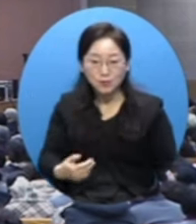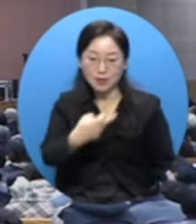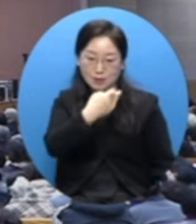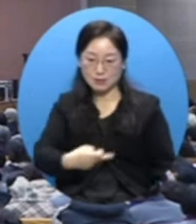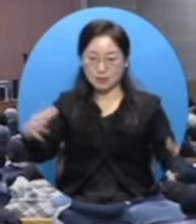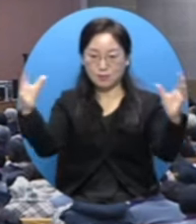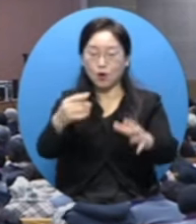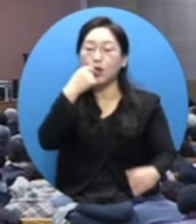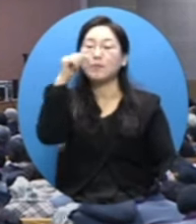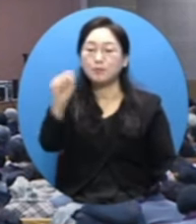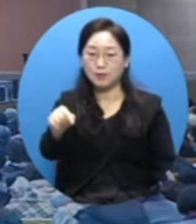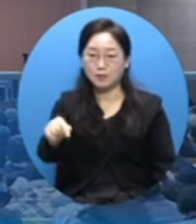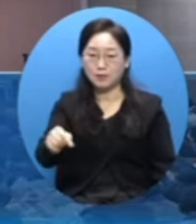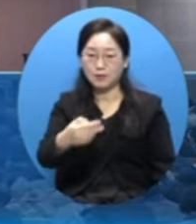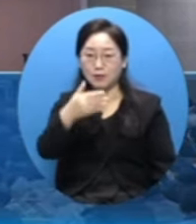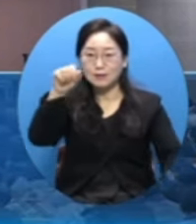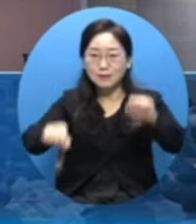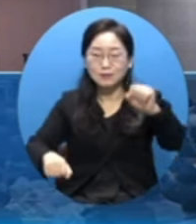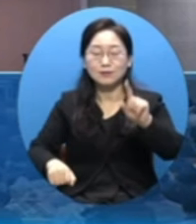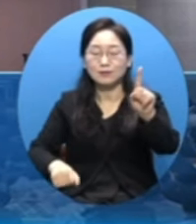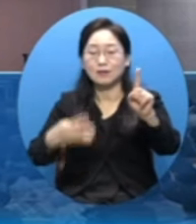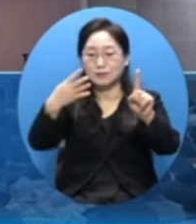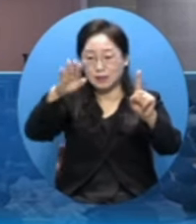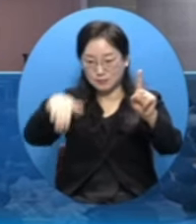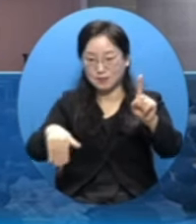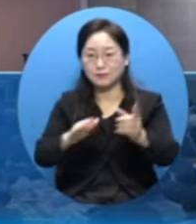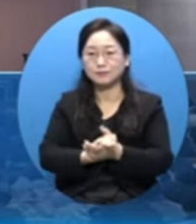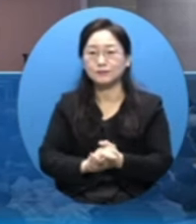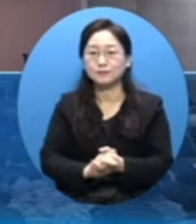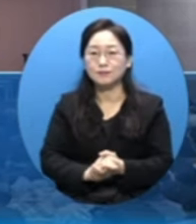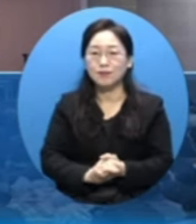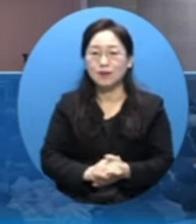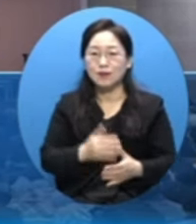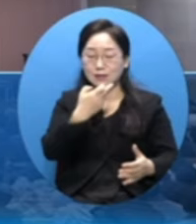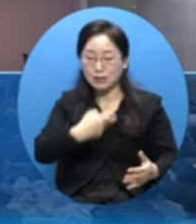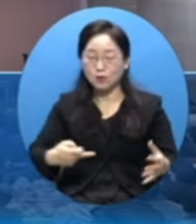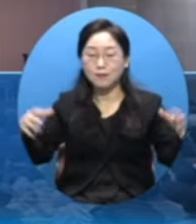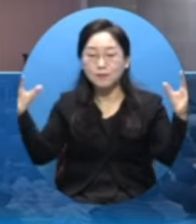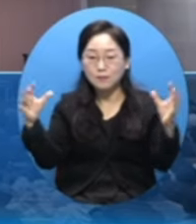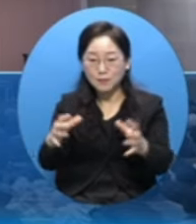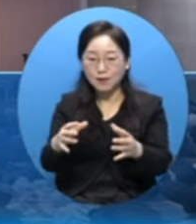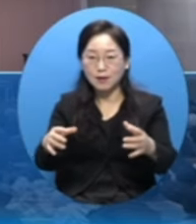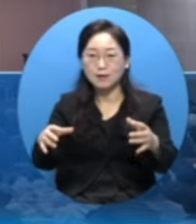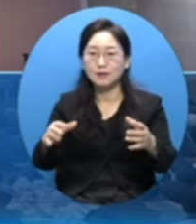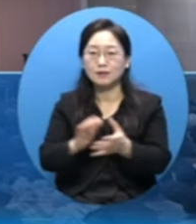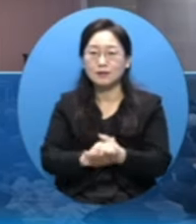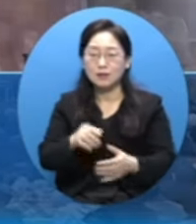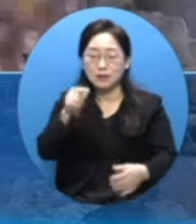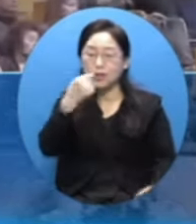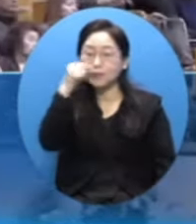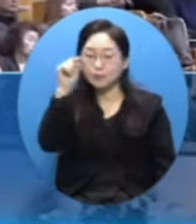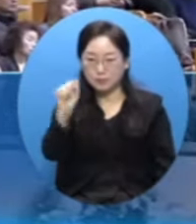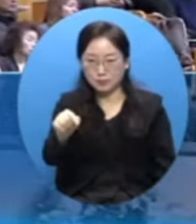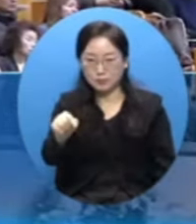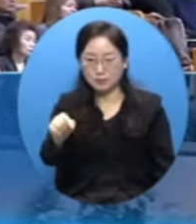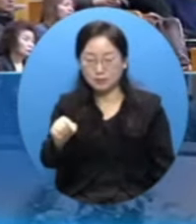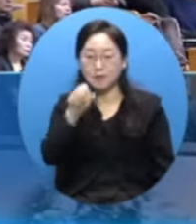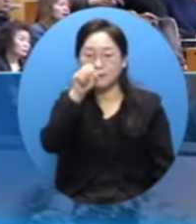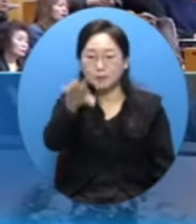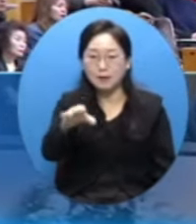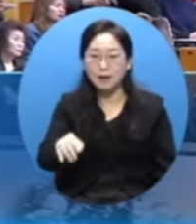제자들에게 분부하십니다. 사도행전 1장 4절에 5절에 이와 같이 말씀합니다. 사도와 함께 모이사 그들에게 분부하여